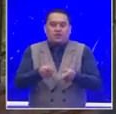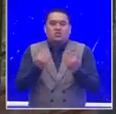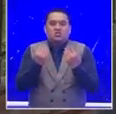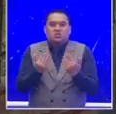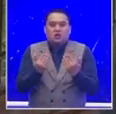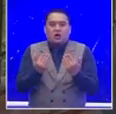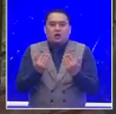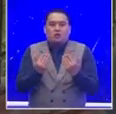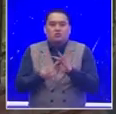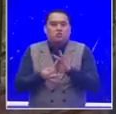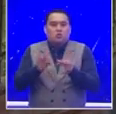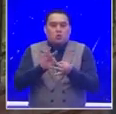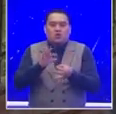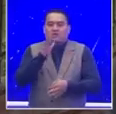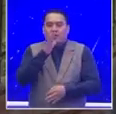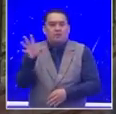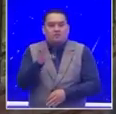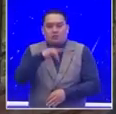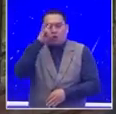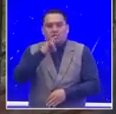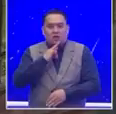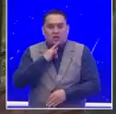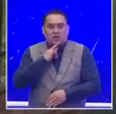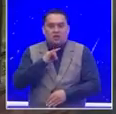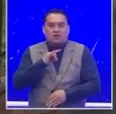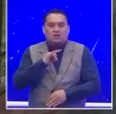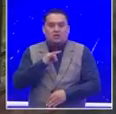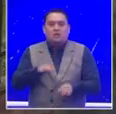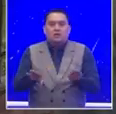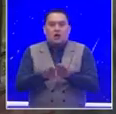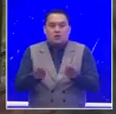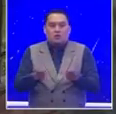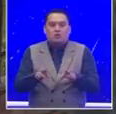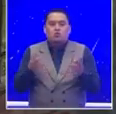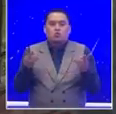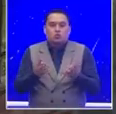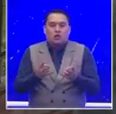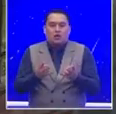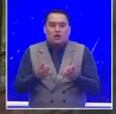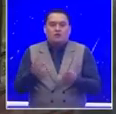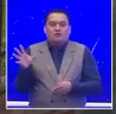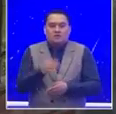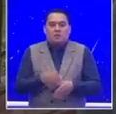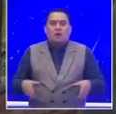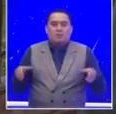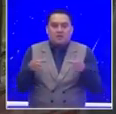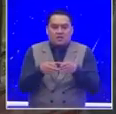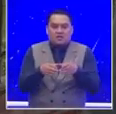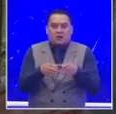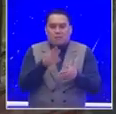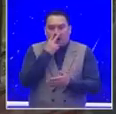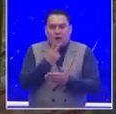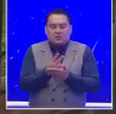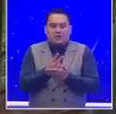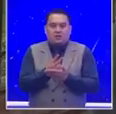просто непростое и сложное время для всего Казахстана. Соответственно, во-первых, надо всем объединиться, во-вторых, проявить